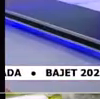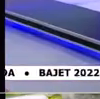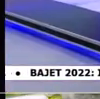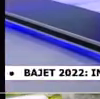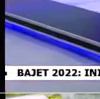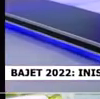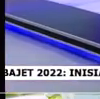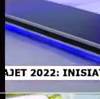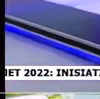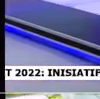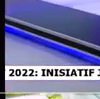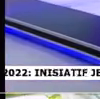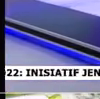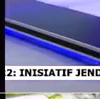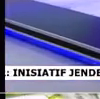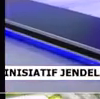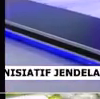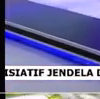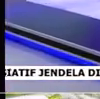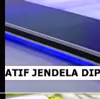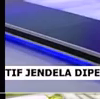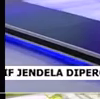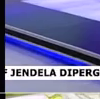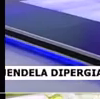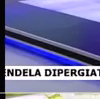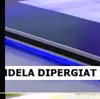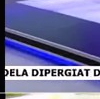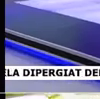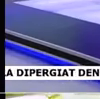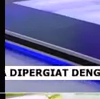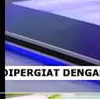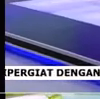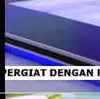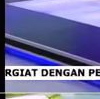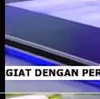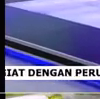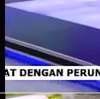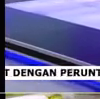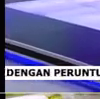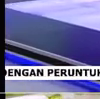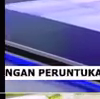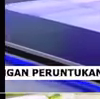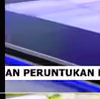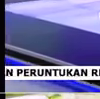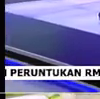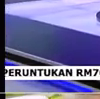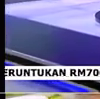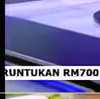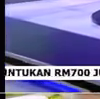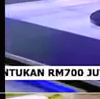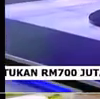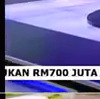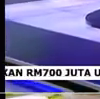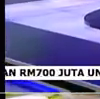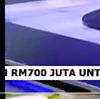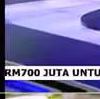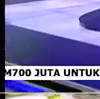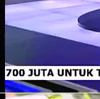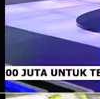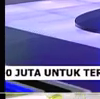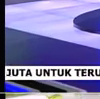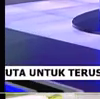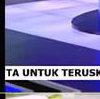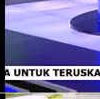Baik, terima kasih kepada anda yang masih setia bersama kami dengan program khas pembentangan bajet 2022. Kita sudah pun mendengar ucapan yang cukup panjang